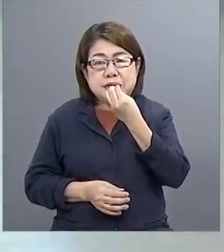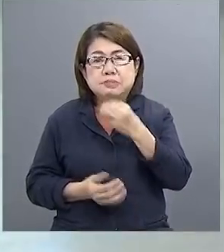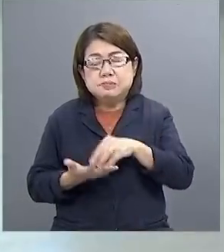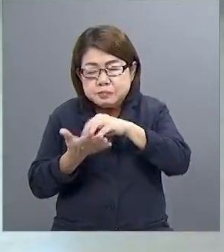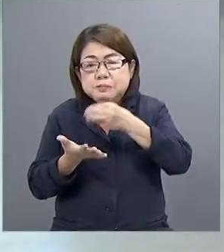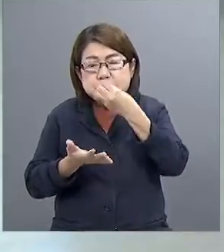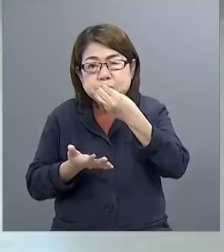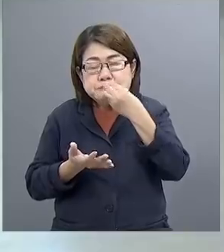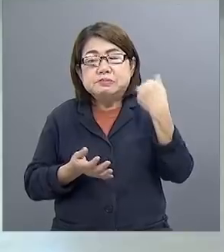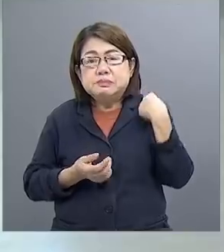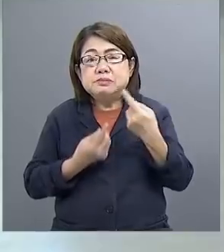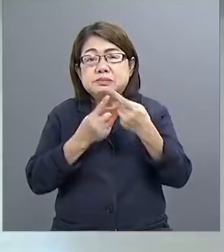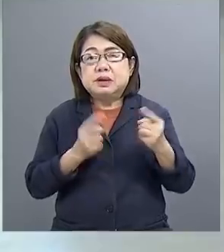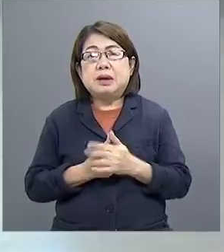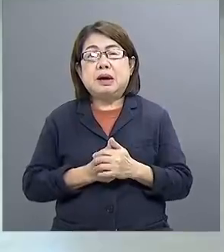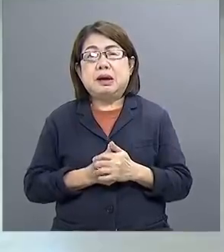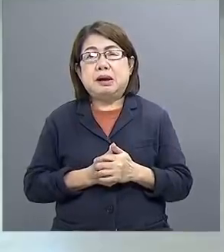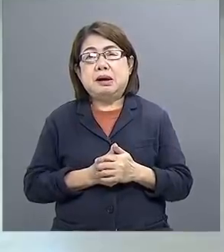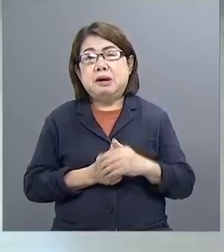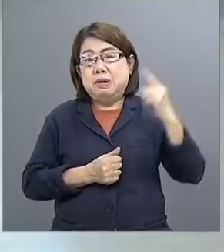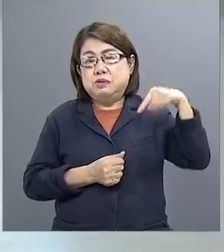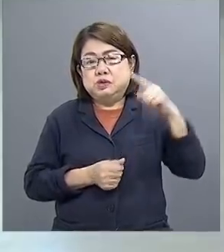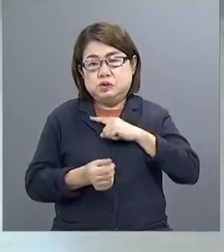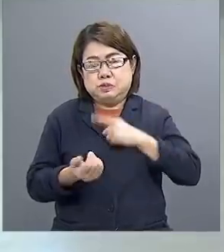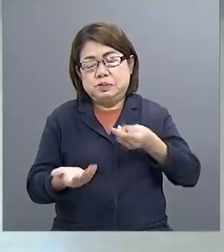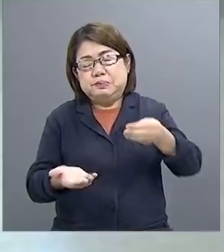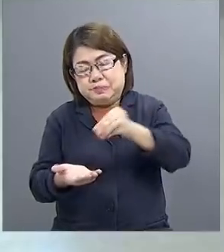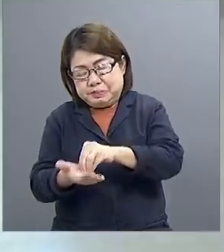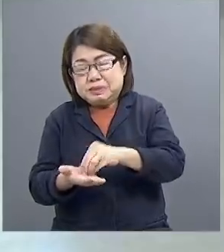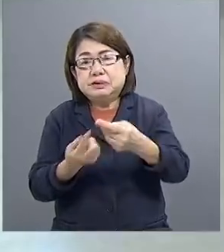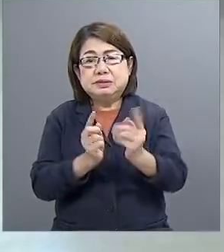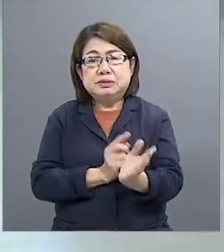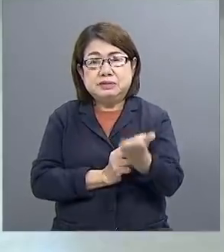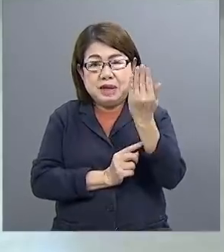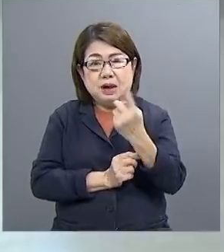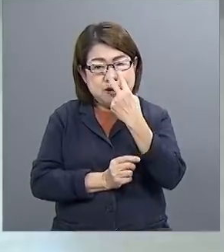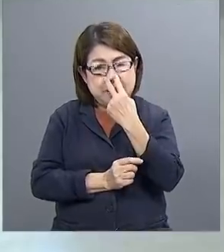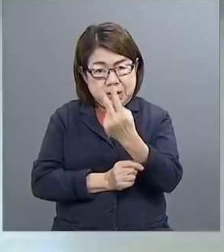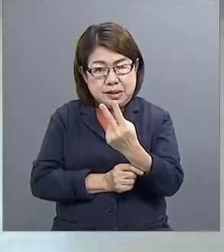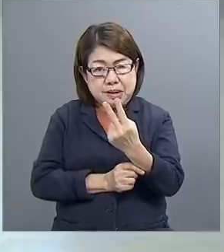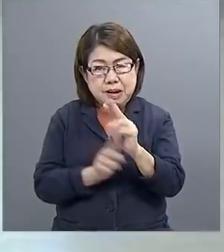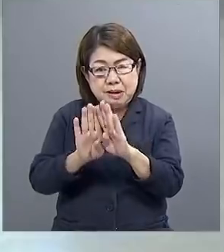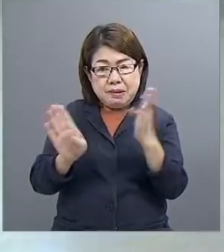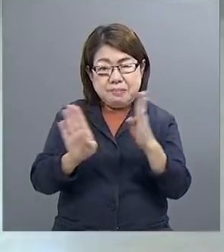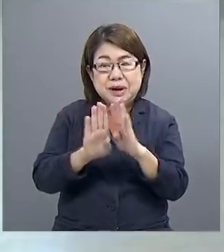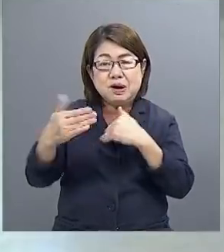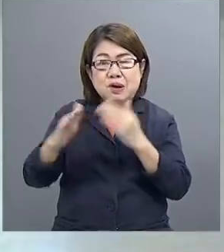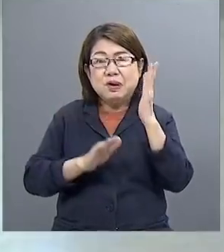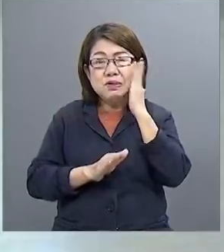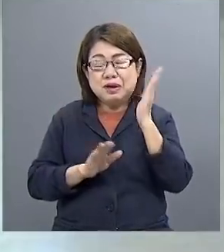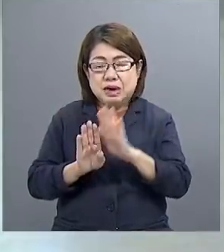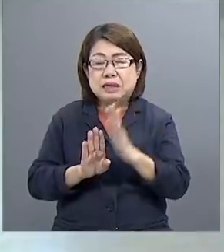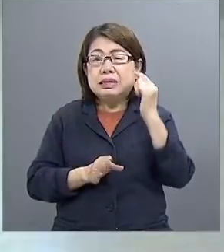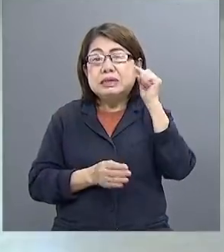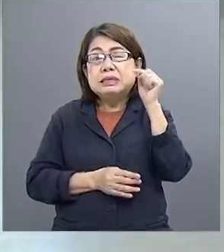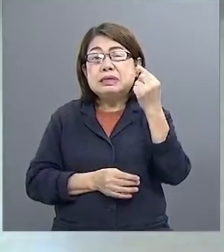คุณแม่จะบ่ายเขาก็แบบจะเทไว้ให้ท่านแต่ตอนเช้าตื่นมาปุ๊บรู้ว่าเขาอยู่หน้าประตูห้องโปรดรู้ไว้เลยเข้าไม่ได้คิดถึงเราแล้ว